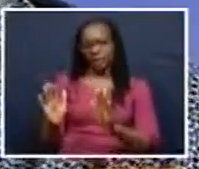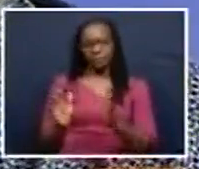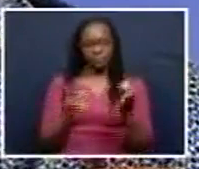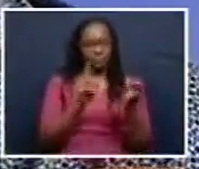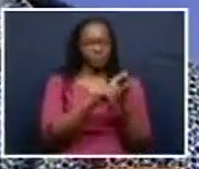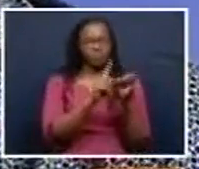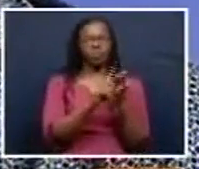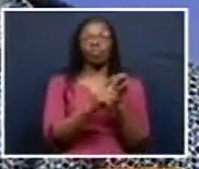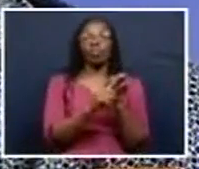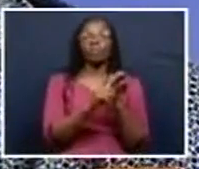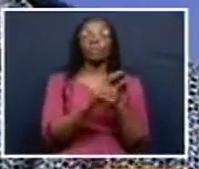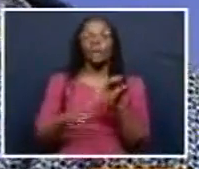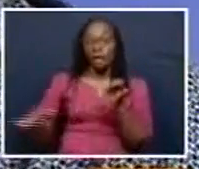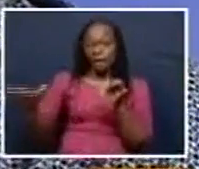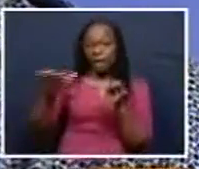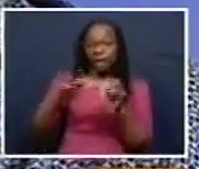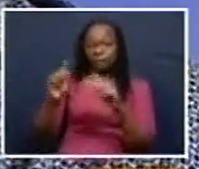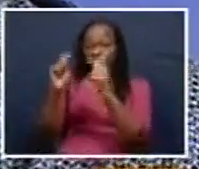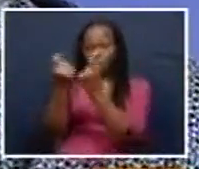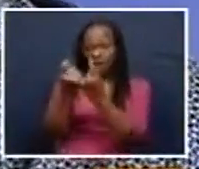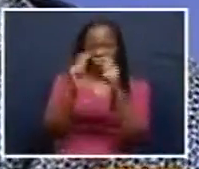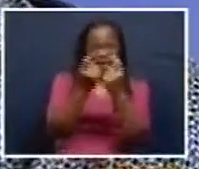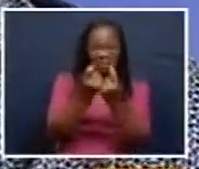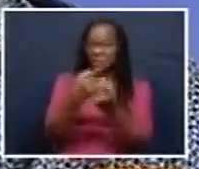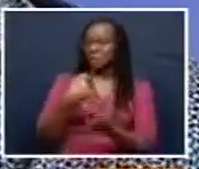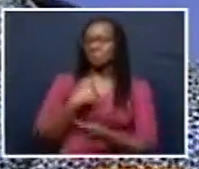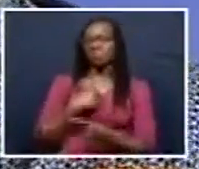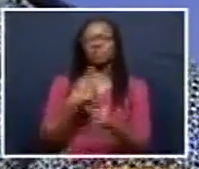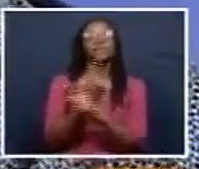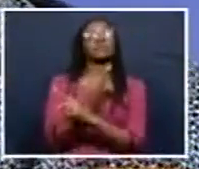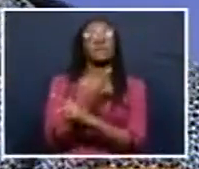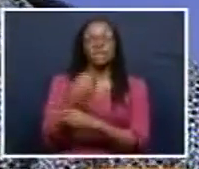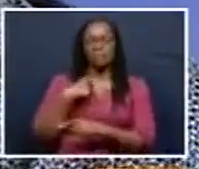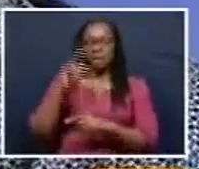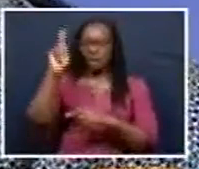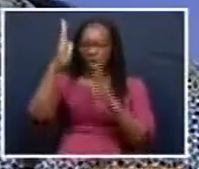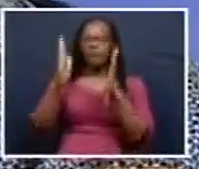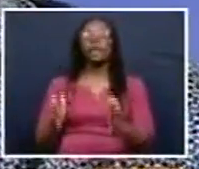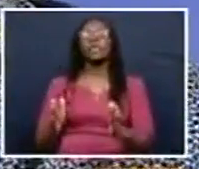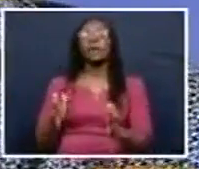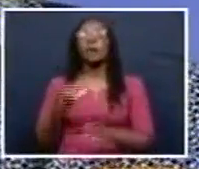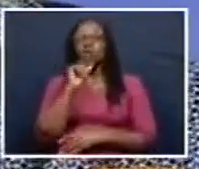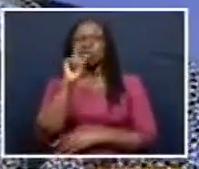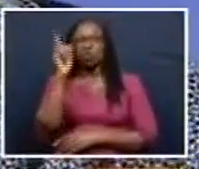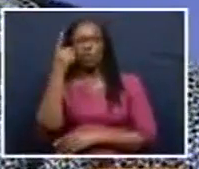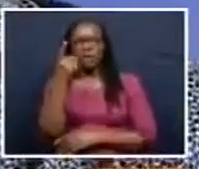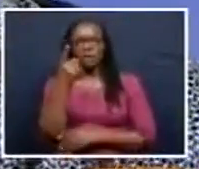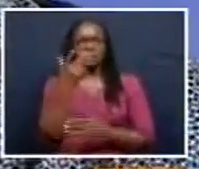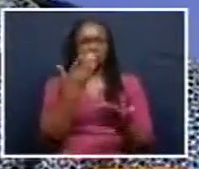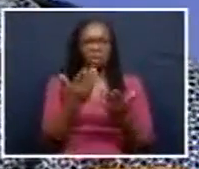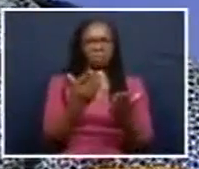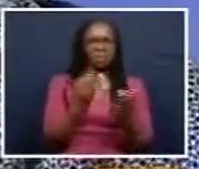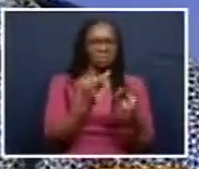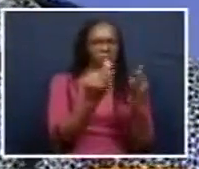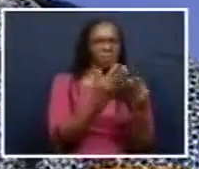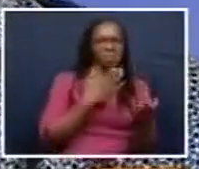ukabila mimi ni tofauti mimi ninaomba kura kama Mkenya sianzi kwanza mahali nilitoka niseme kwanza